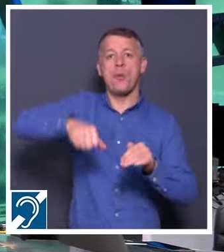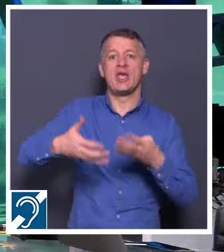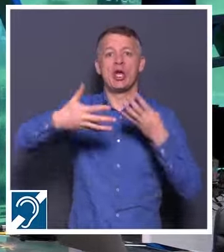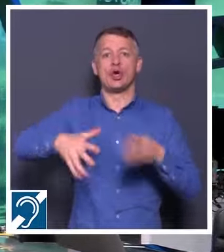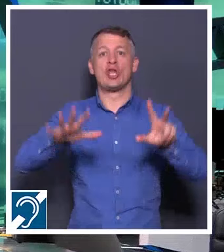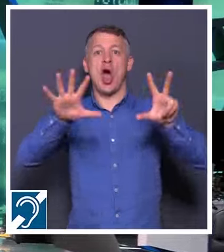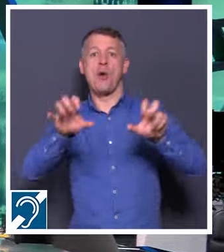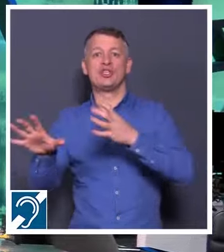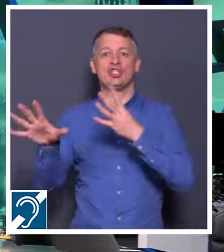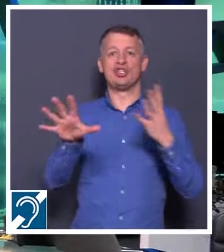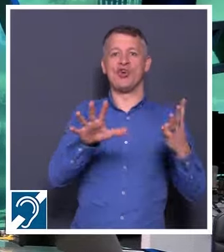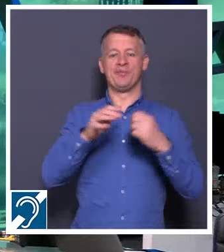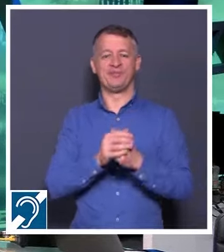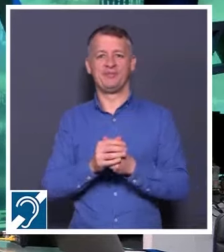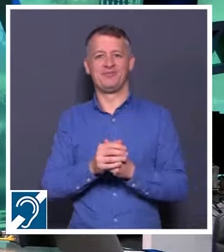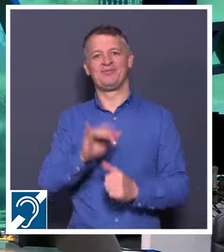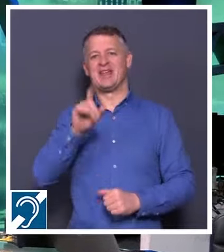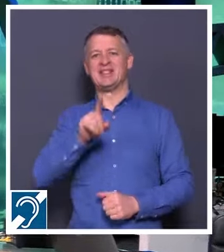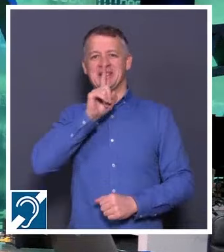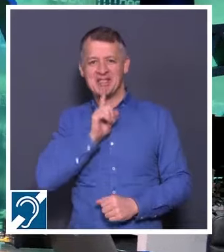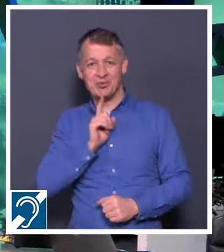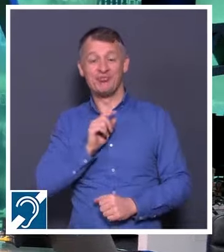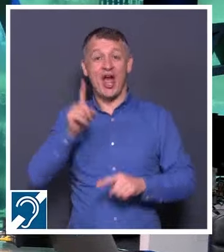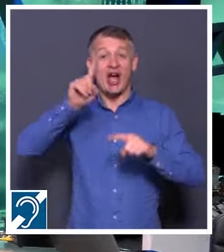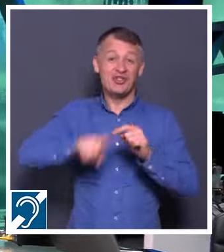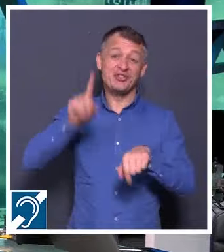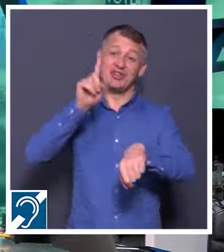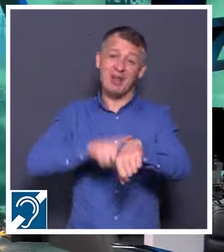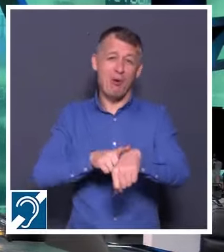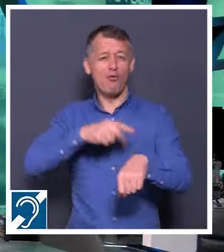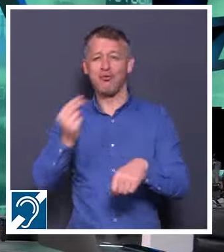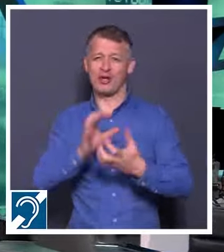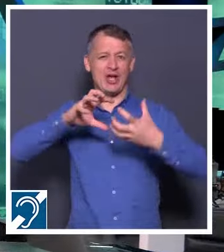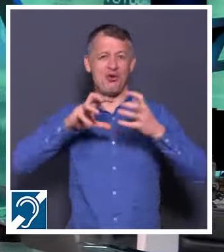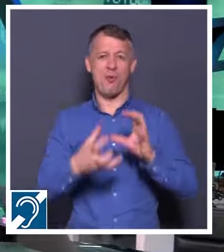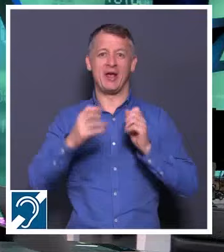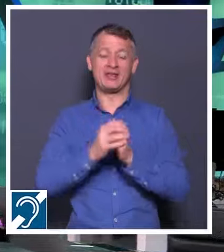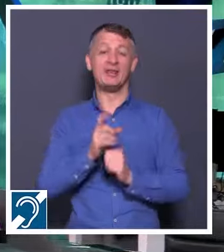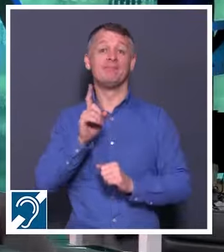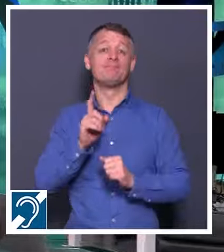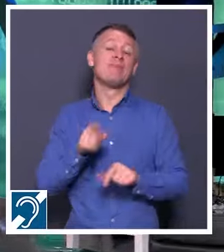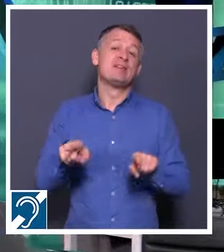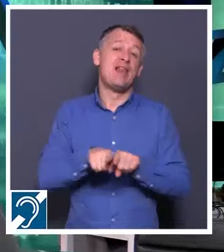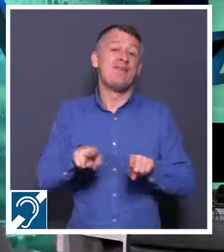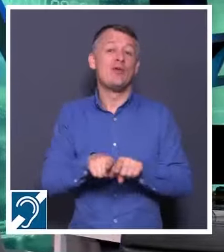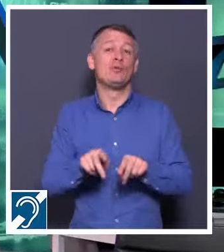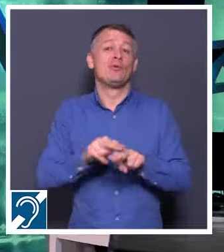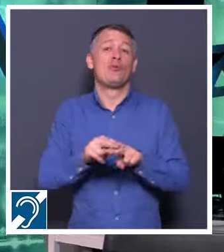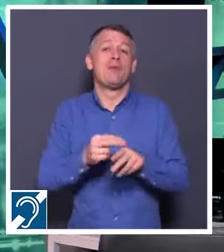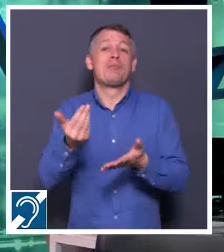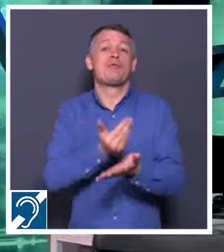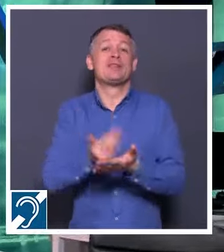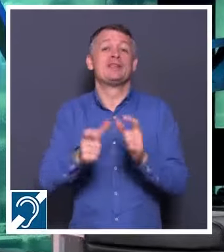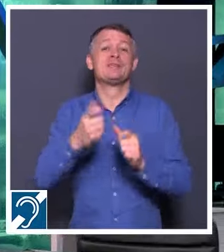Păi e, cum să spun, e simplu și în același timp foarte complicat, pentru că e ca și cum ai descrie